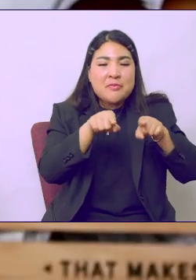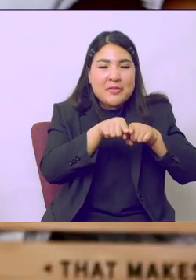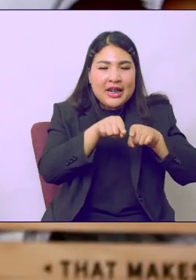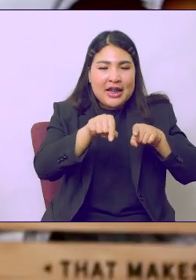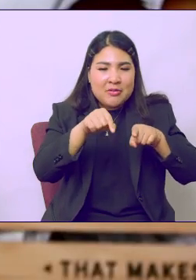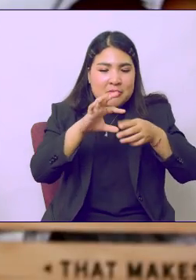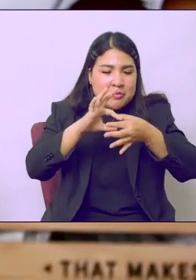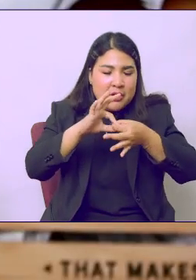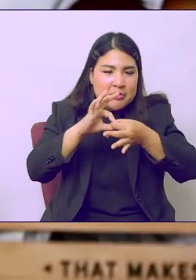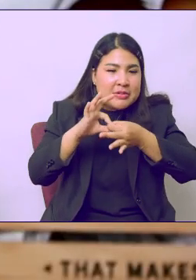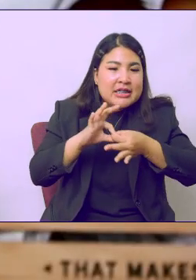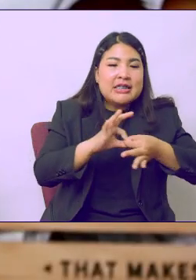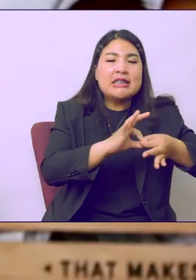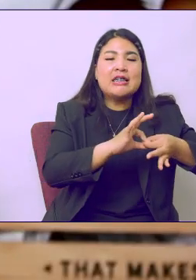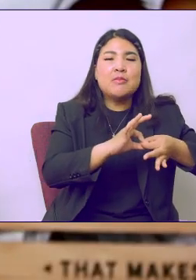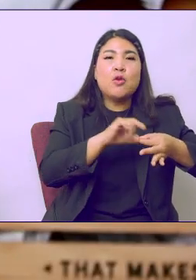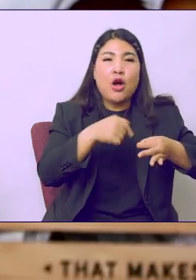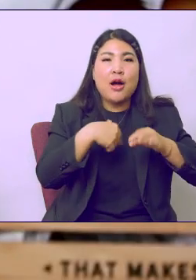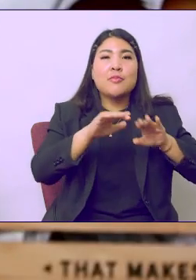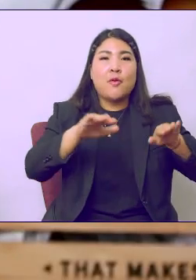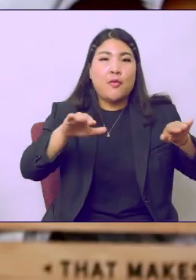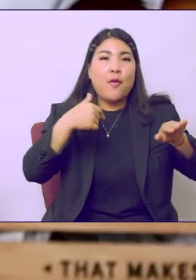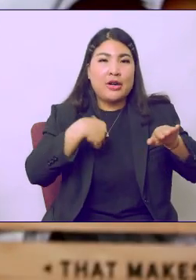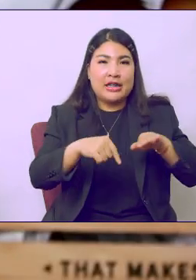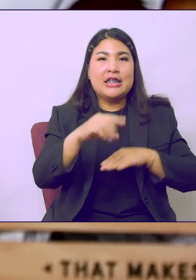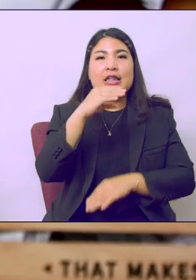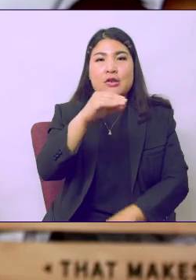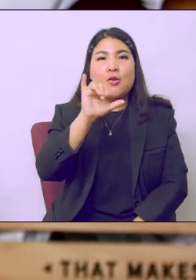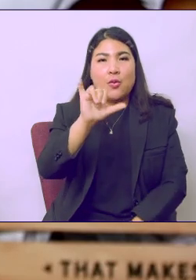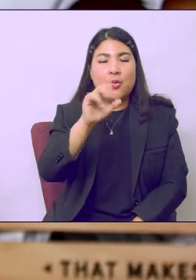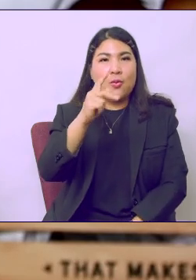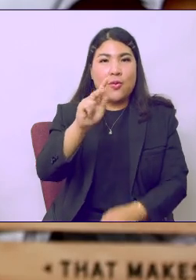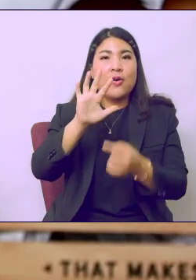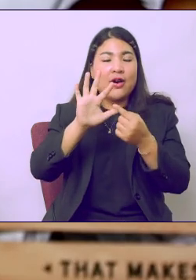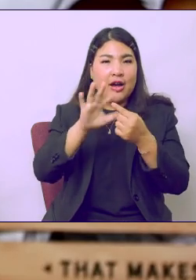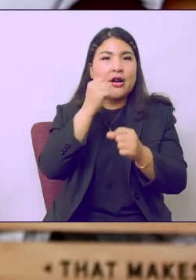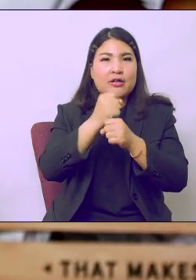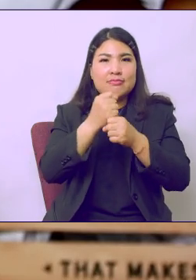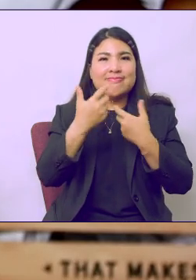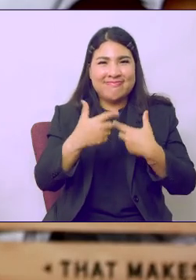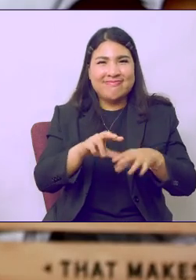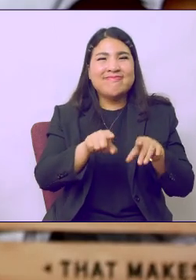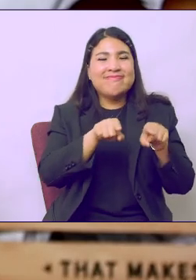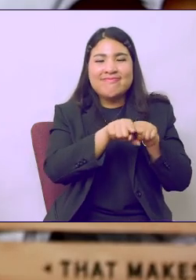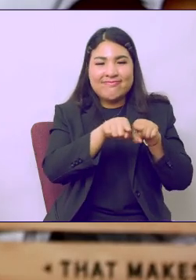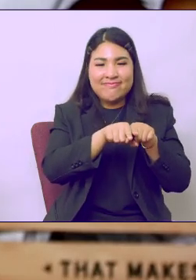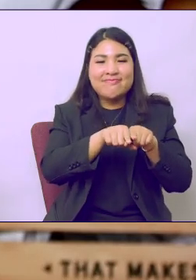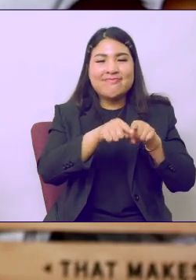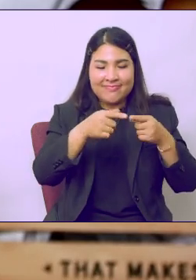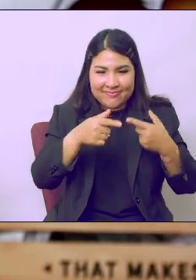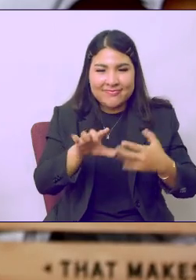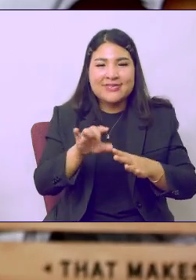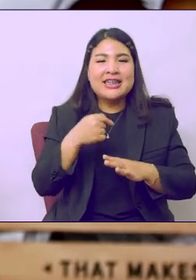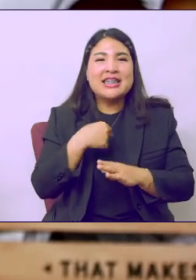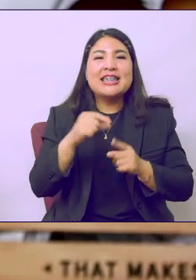เชื่อมต่อกับน้องนะครับที่ทำโยคะด้วยกันนะครับเป็นหนึ่งเดียวกันนะครับนั่นแหละนะครับถึงจะ